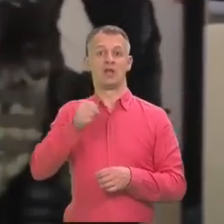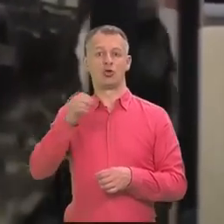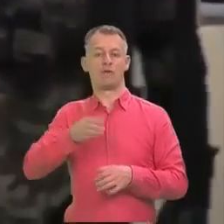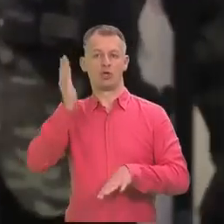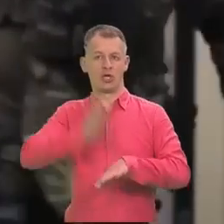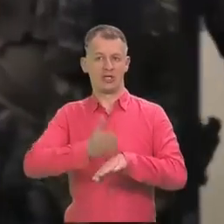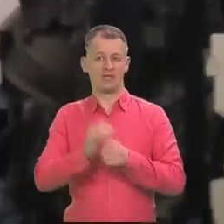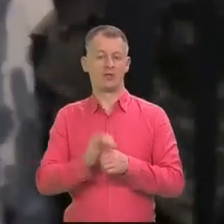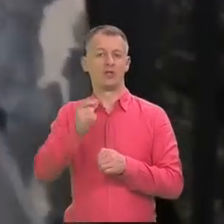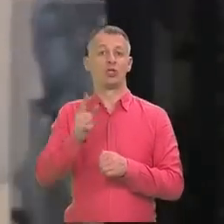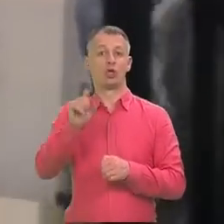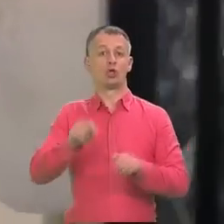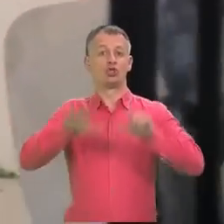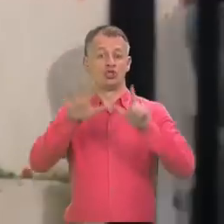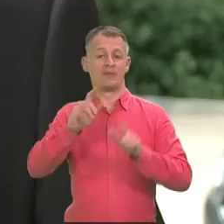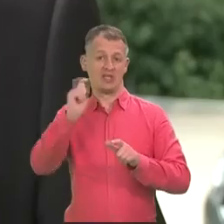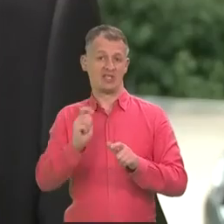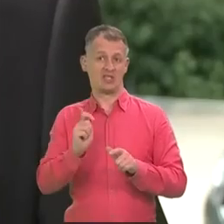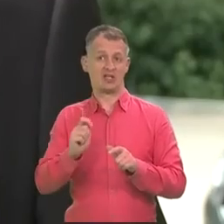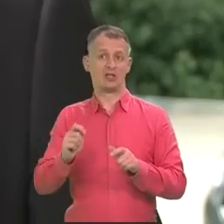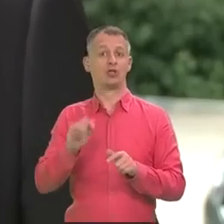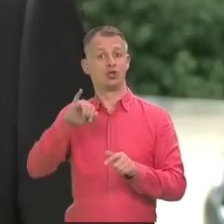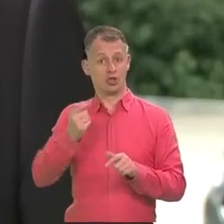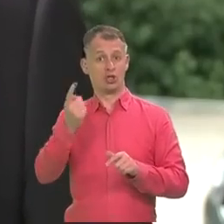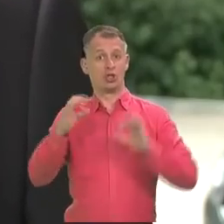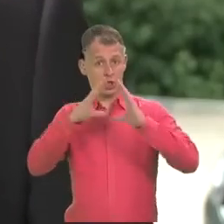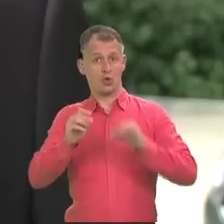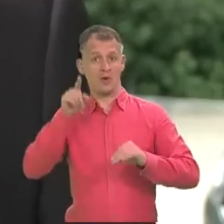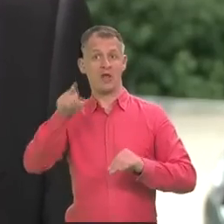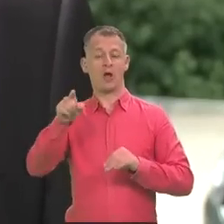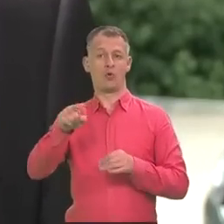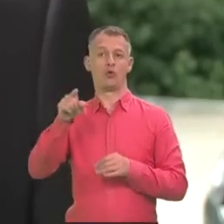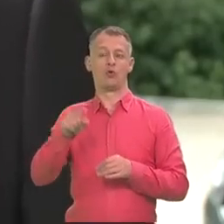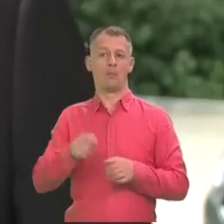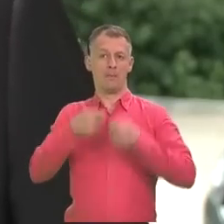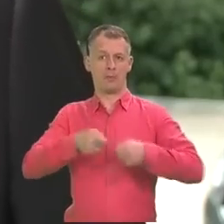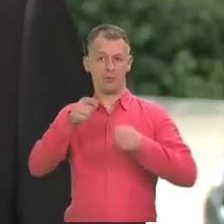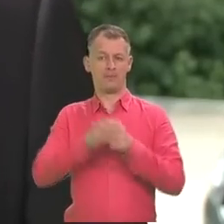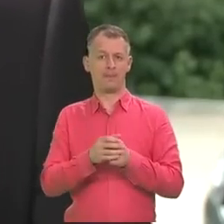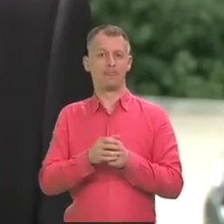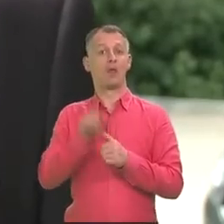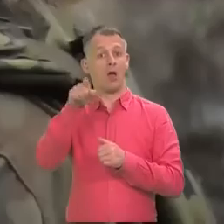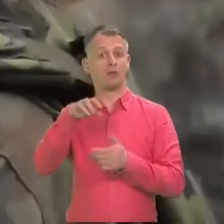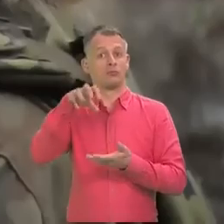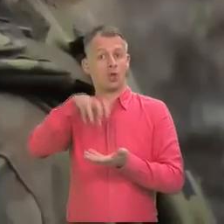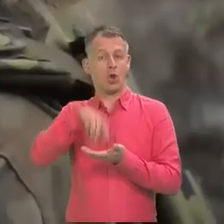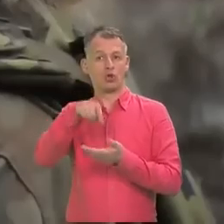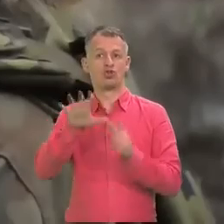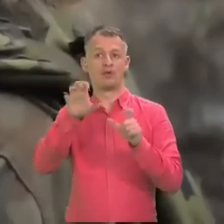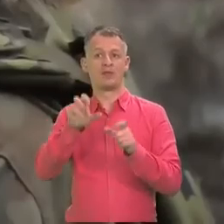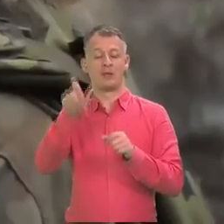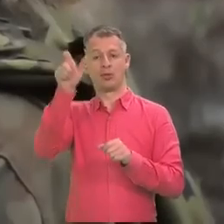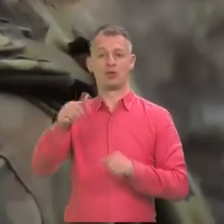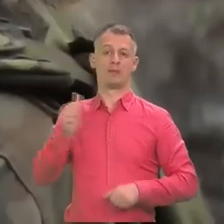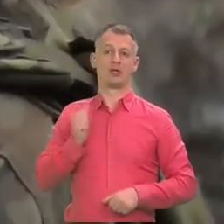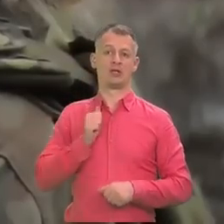militari din 27 de țări, inclusiv din România. România are dislocate în această misiune aproximativ de 70 de militari